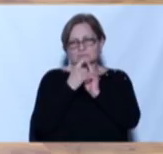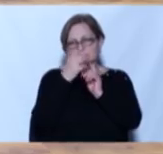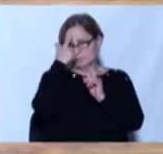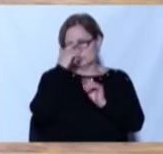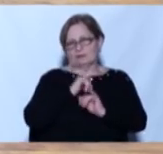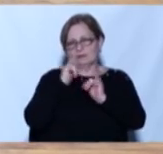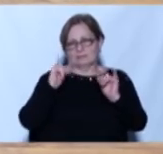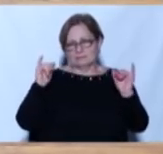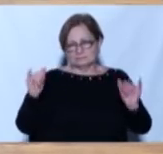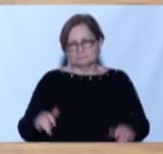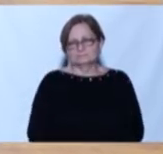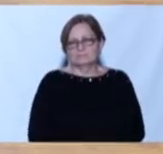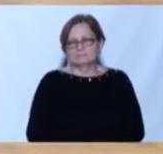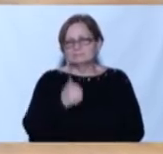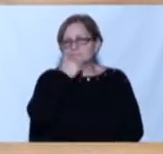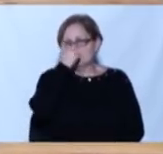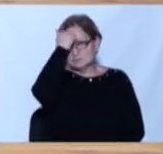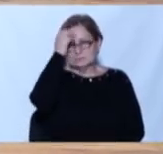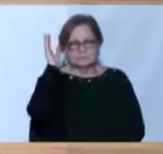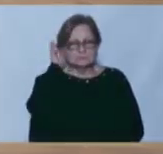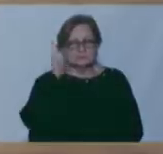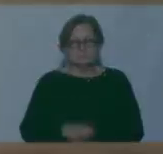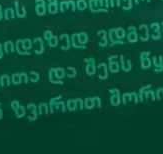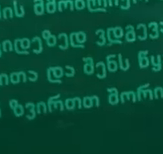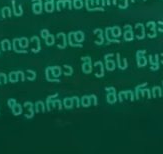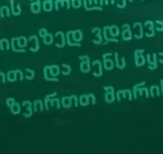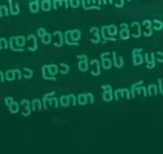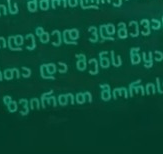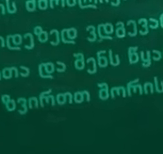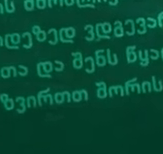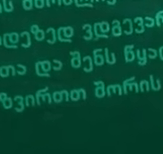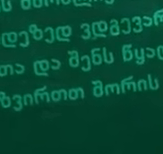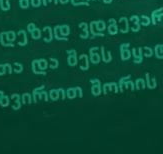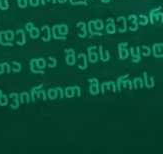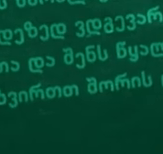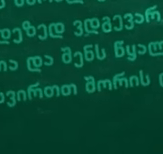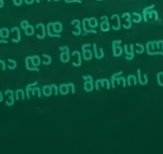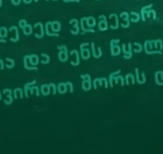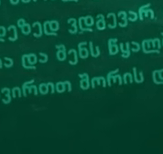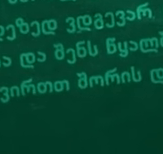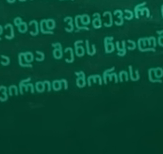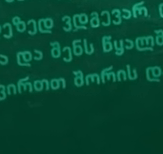ესე ვთქვათ, ამდი ცოდნას. მადლობთ ყურადღებისათვის.